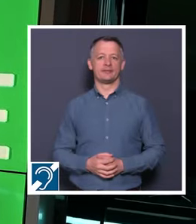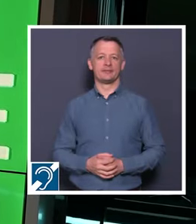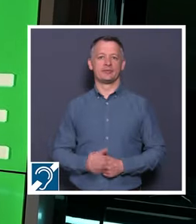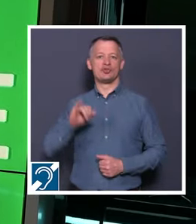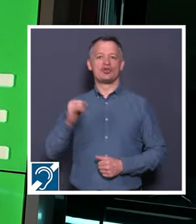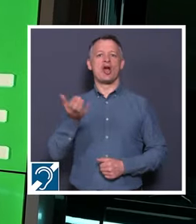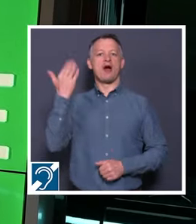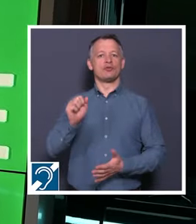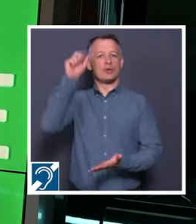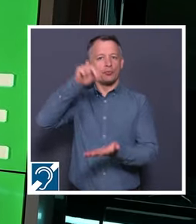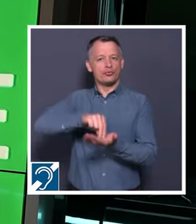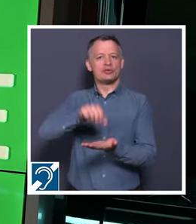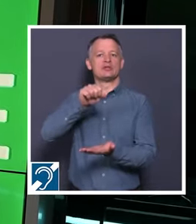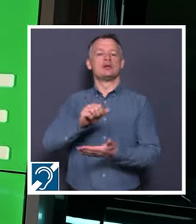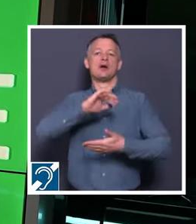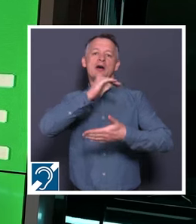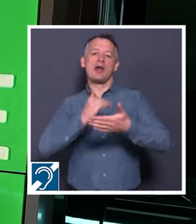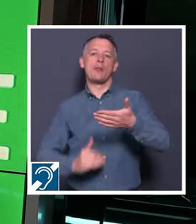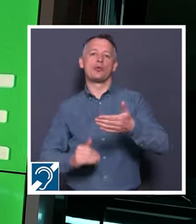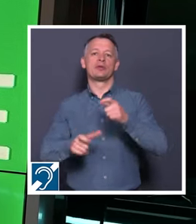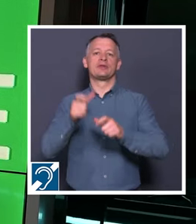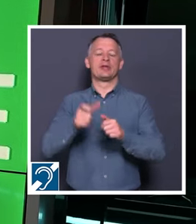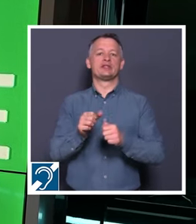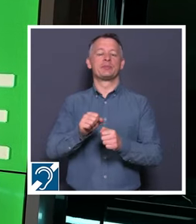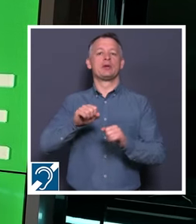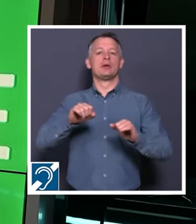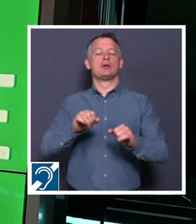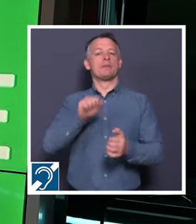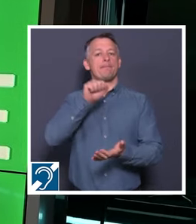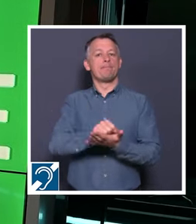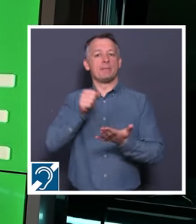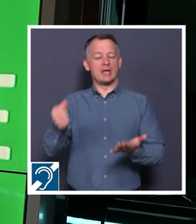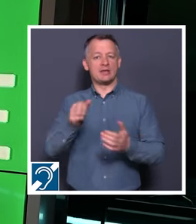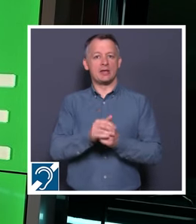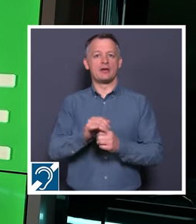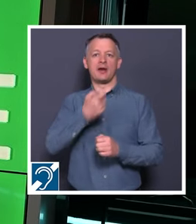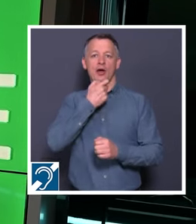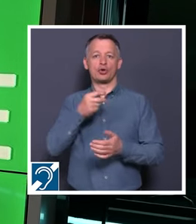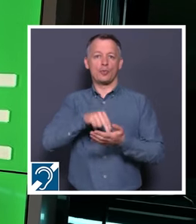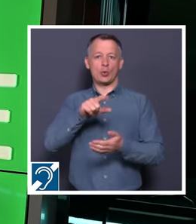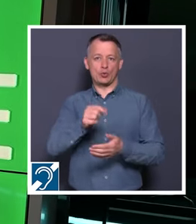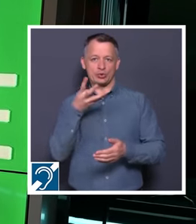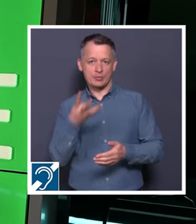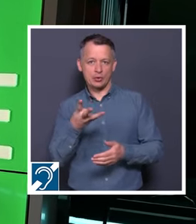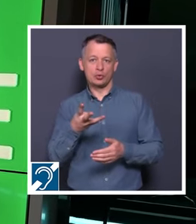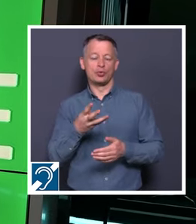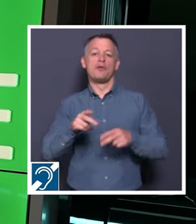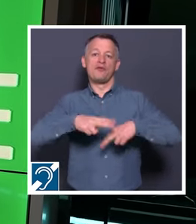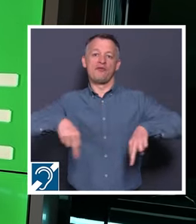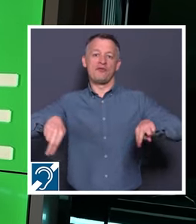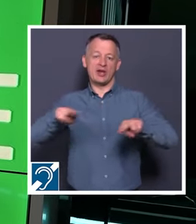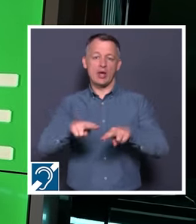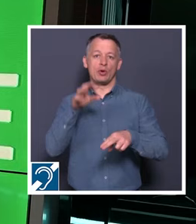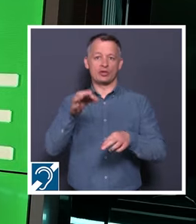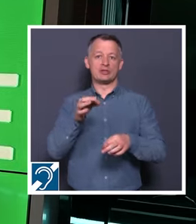Și a fost publicat raportul despre starea mass media în anul superelectoral 2024. Concluziile acestui raport realizat de